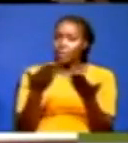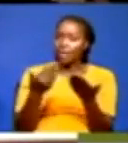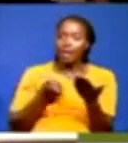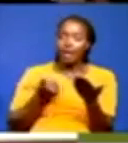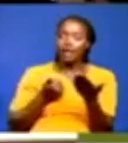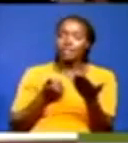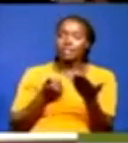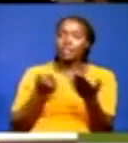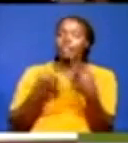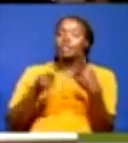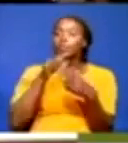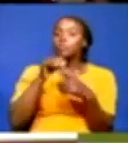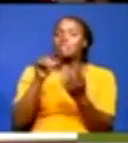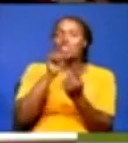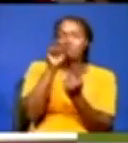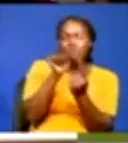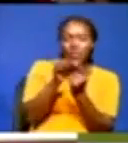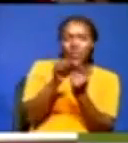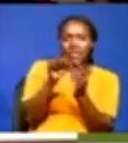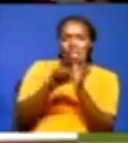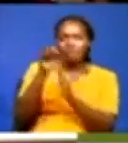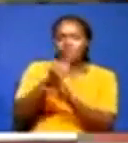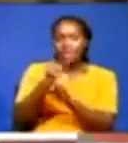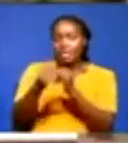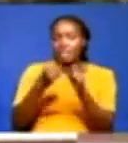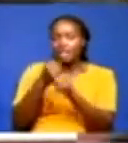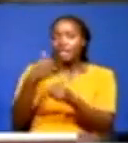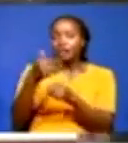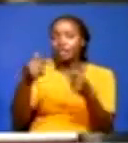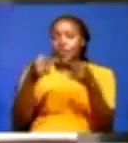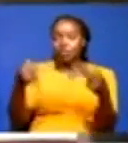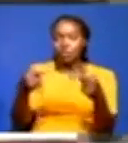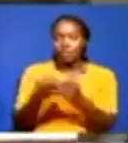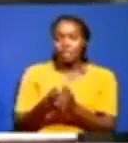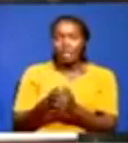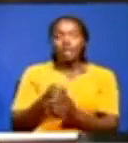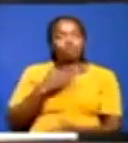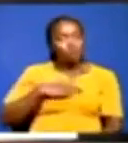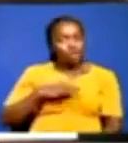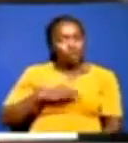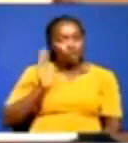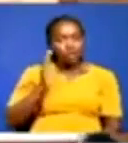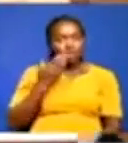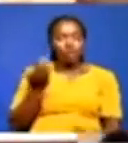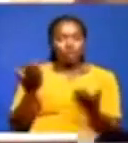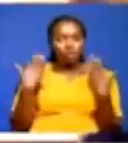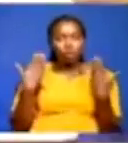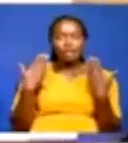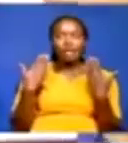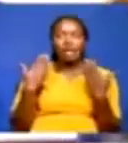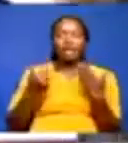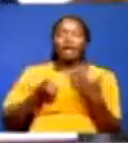boys in specific subjects each year and vice versa. Kaunti za Marsabit, Isiolo na Meru zimerekodi idadi kubwa ya